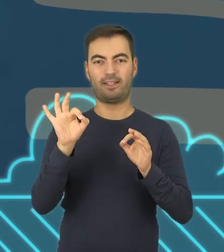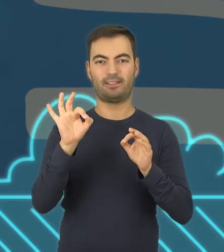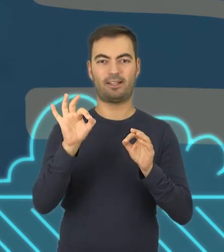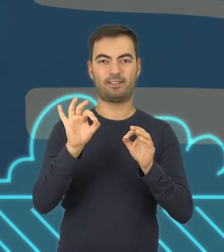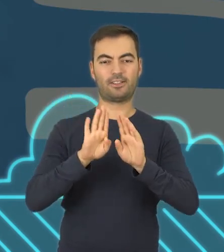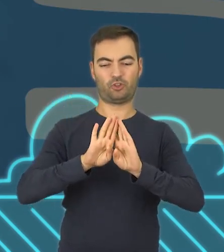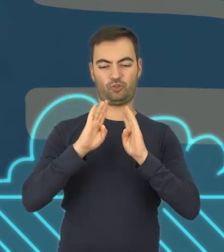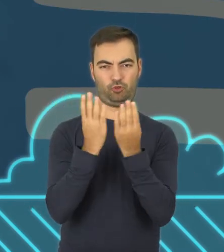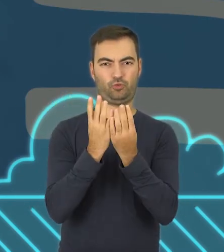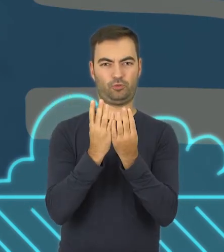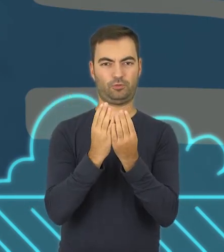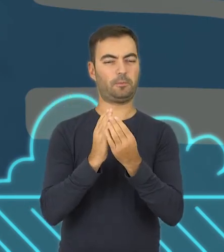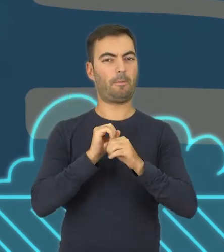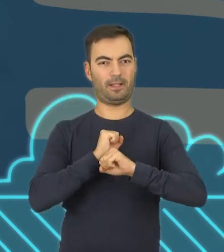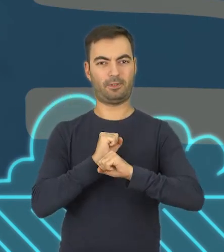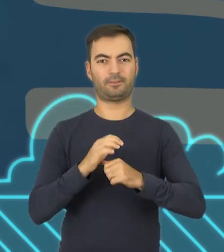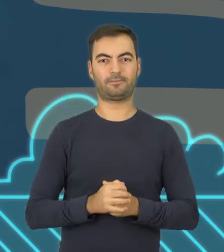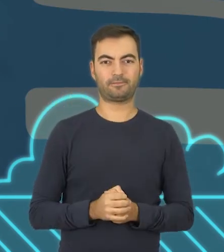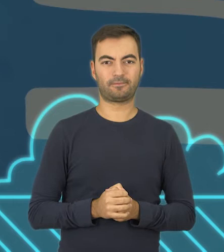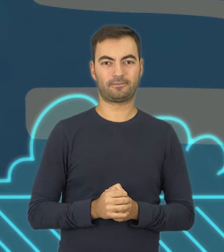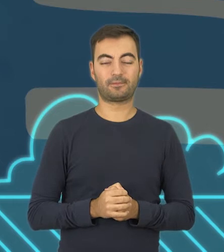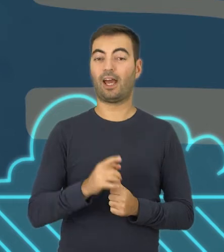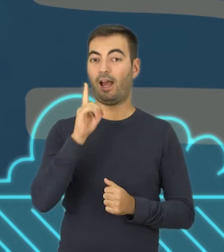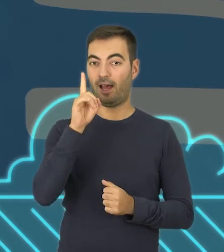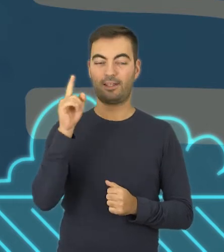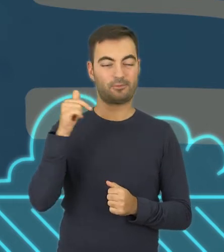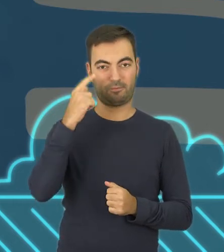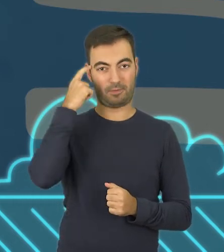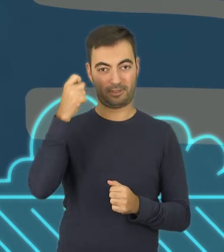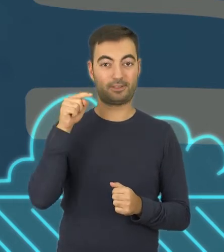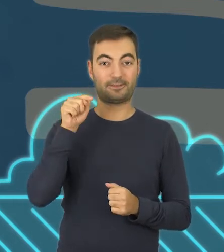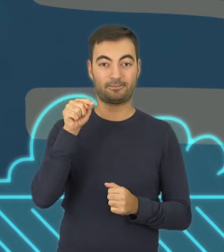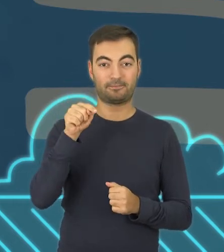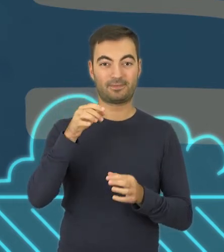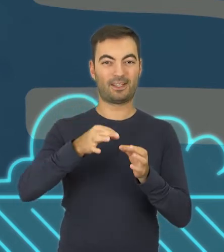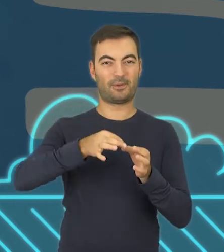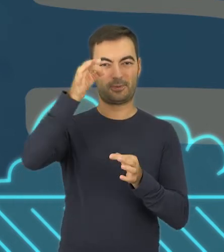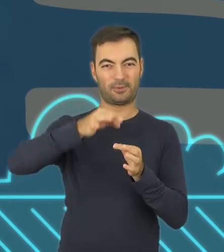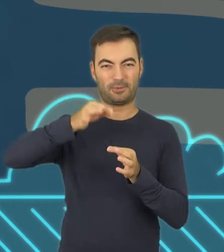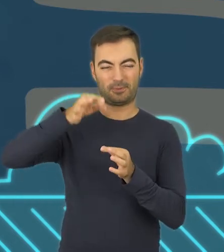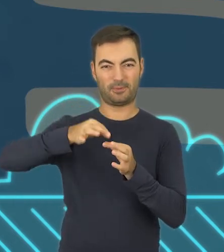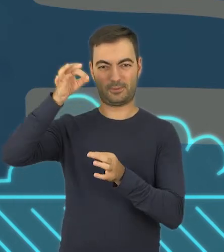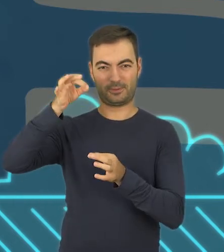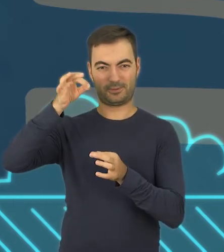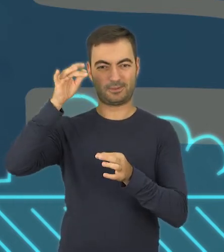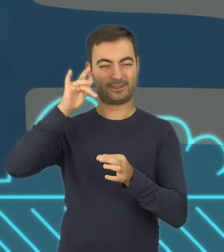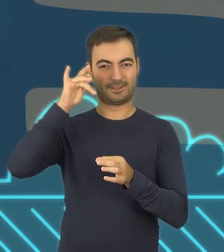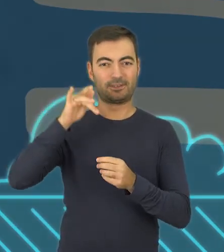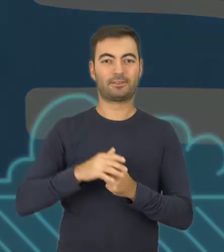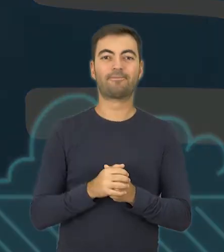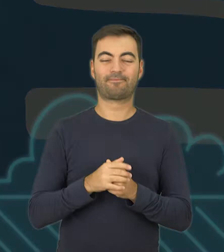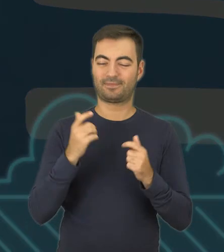specjalnych, szczelnych pojemnikach. Jednak trzeba pamiętać, że zawartość zużytych kaset